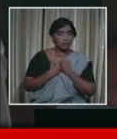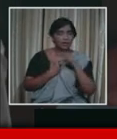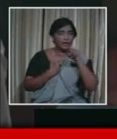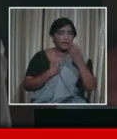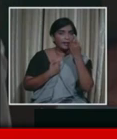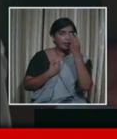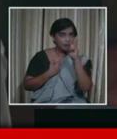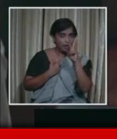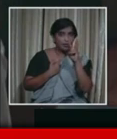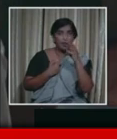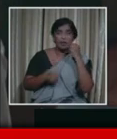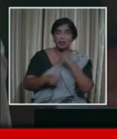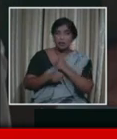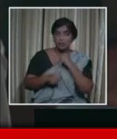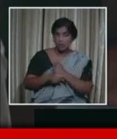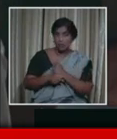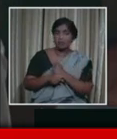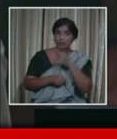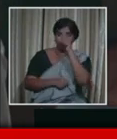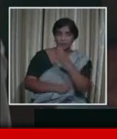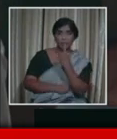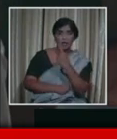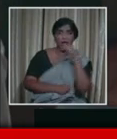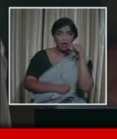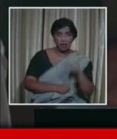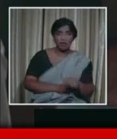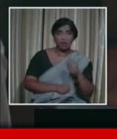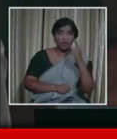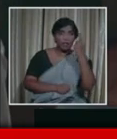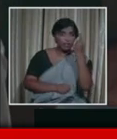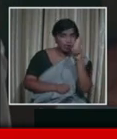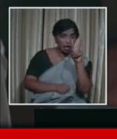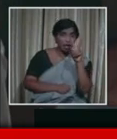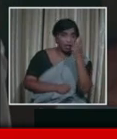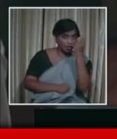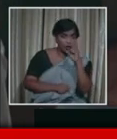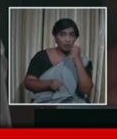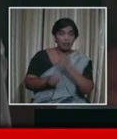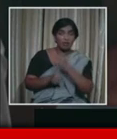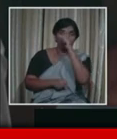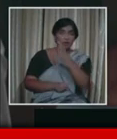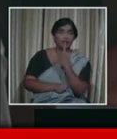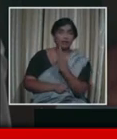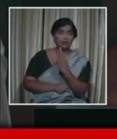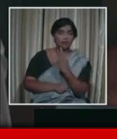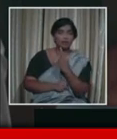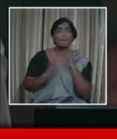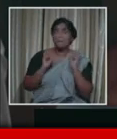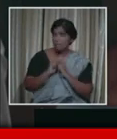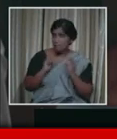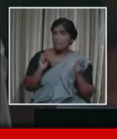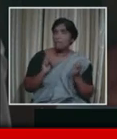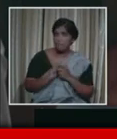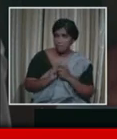113 දෙනෙකුට එක රාජ්‍ය සේවකයෙක් හිටියේ අද ඉන්නවා 13කට එක රාජ්‍ය සේවකයෙක් මේක ගැටලු